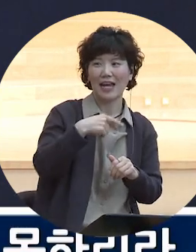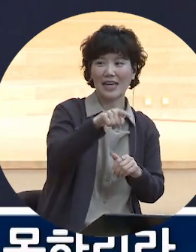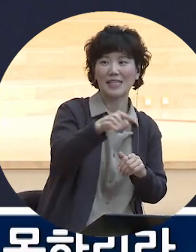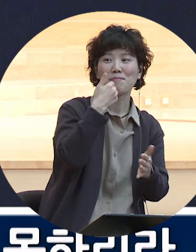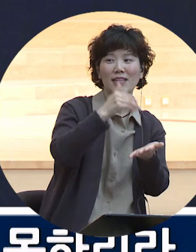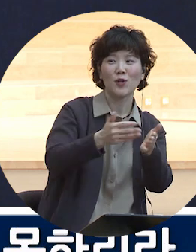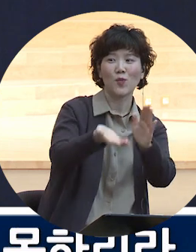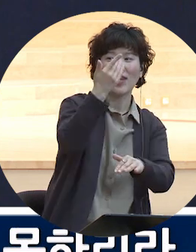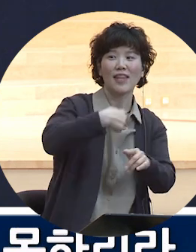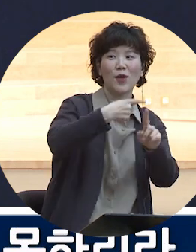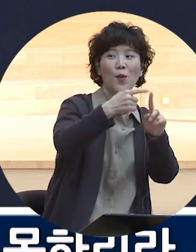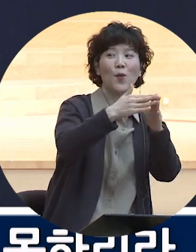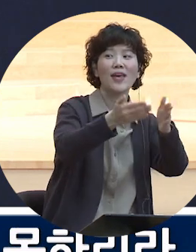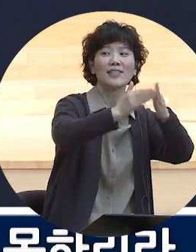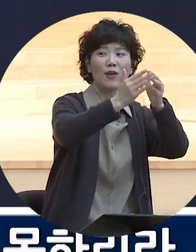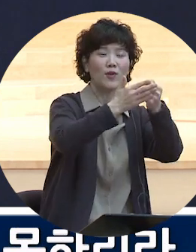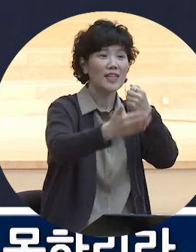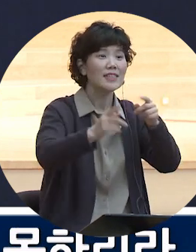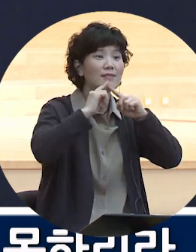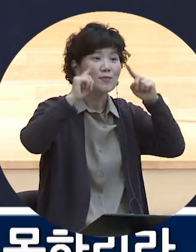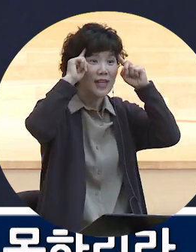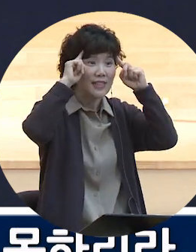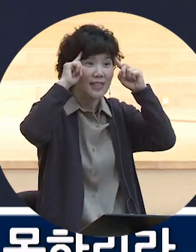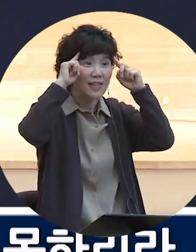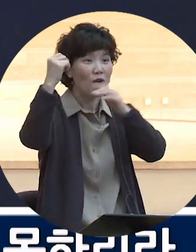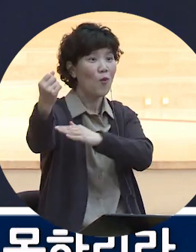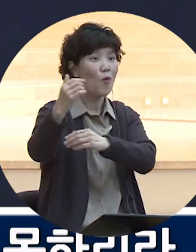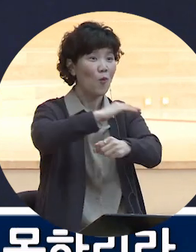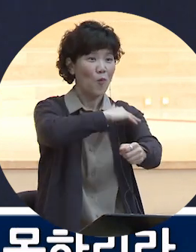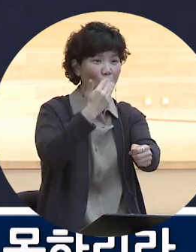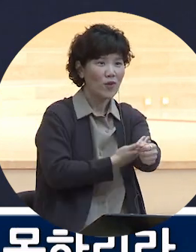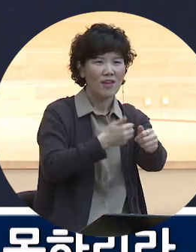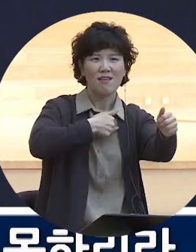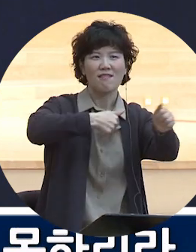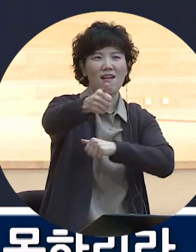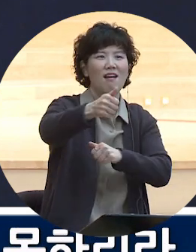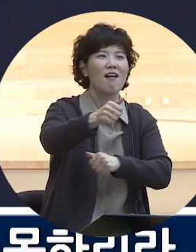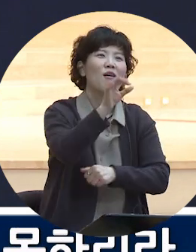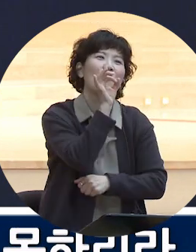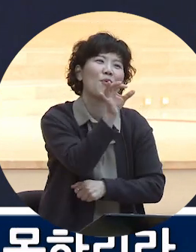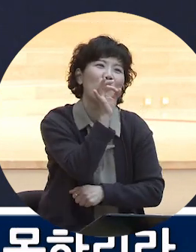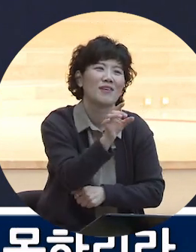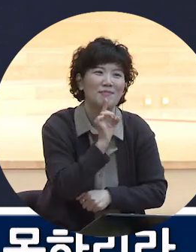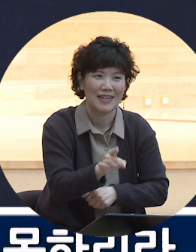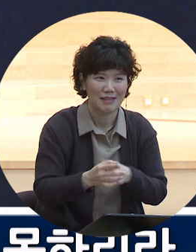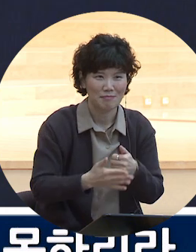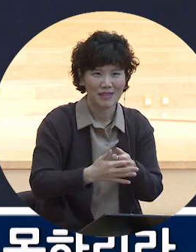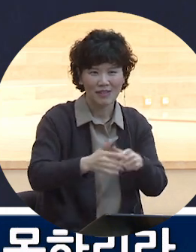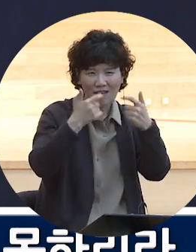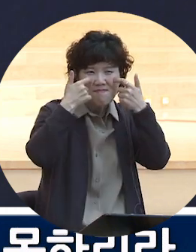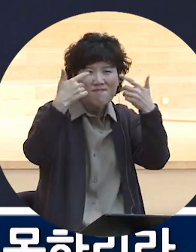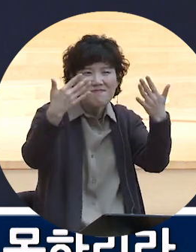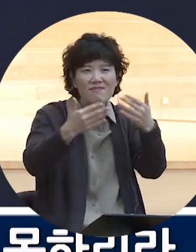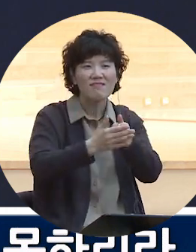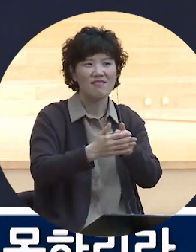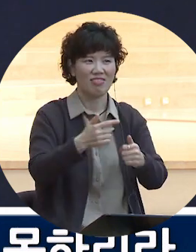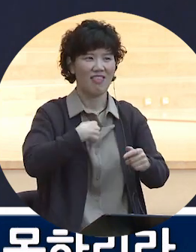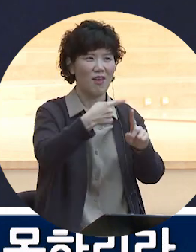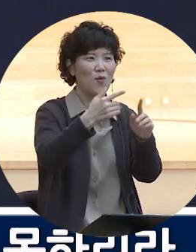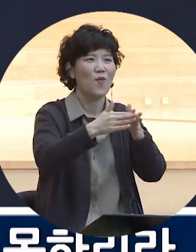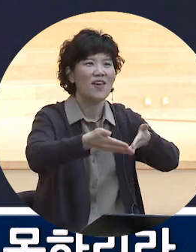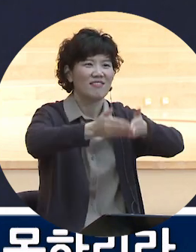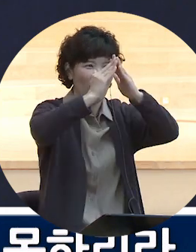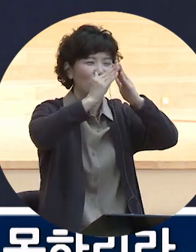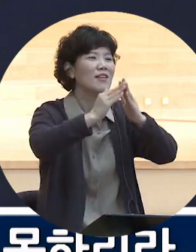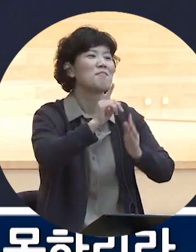반석 위에 내 교회를 세우리니 음부의 권세가 이기지 못하리라. 분명히 내 교회를